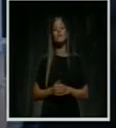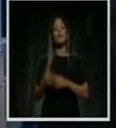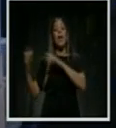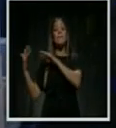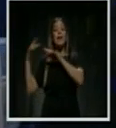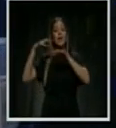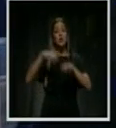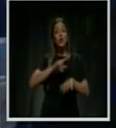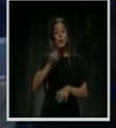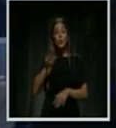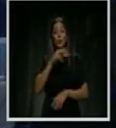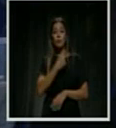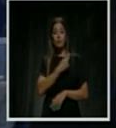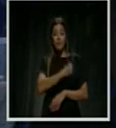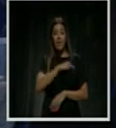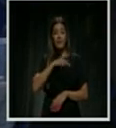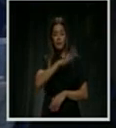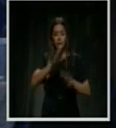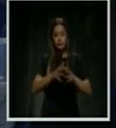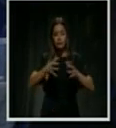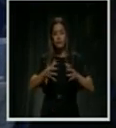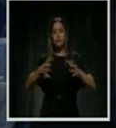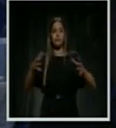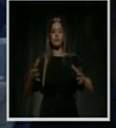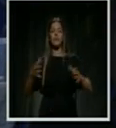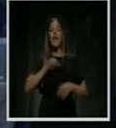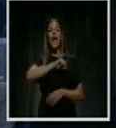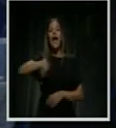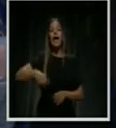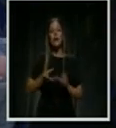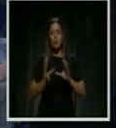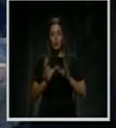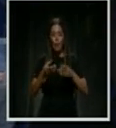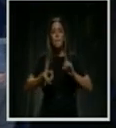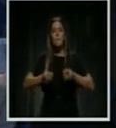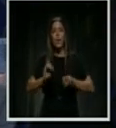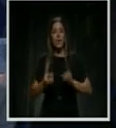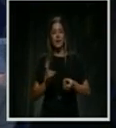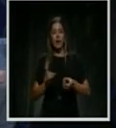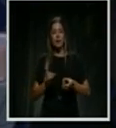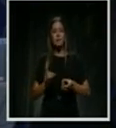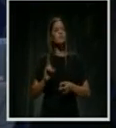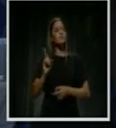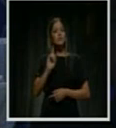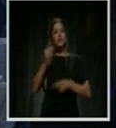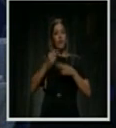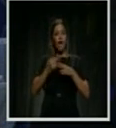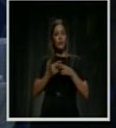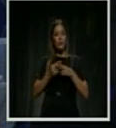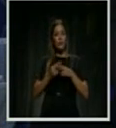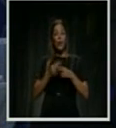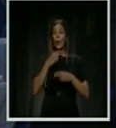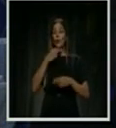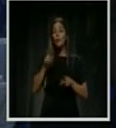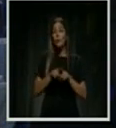l-immigrazzjoni, l-popolazzjoni, għaliex aħna partit illi il-politika ma nagħmluhiex lejliet